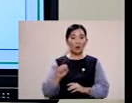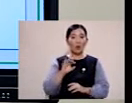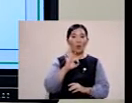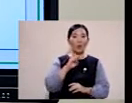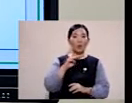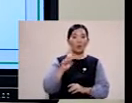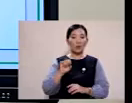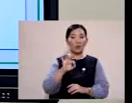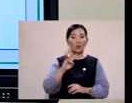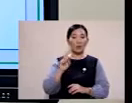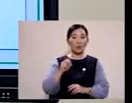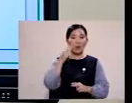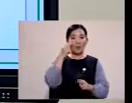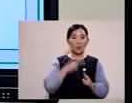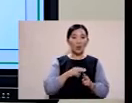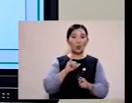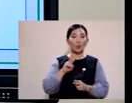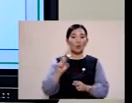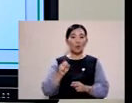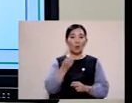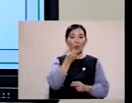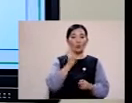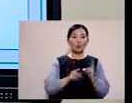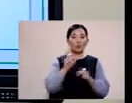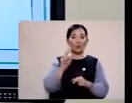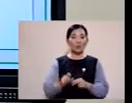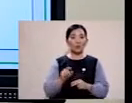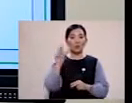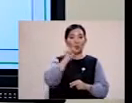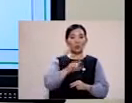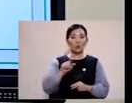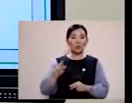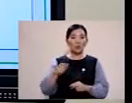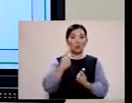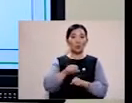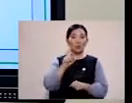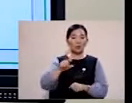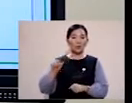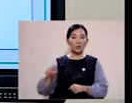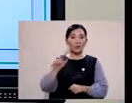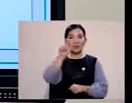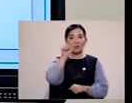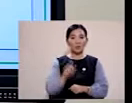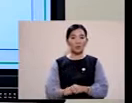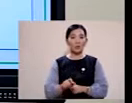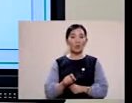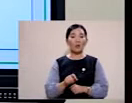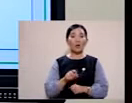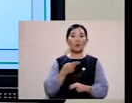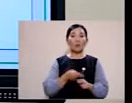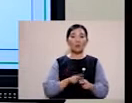Ota-ona, aka-uka, oshpaz, o'quvchi, duradgor, inson. O'rin